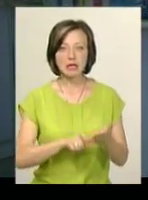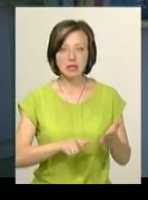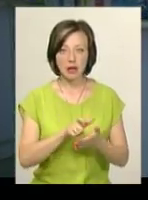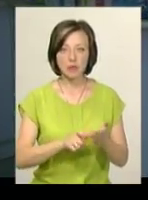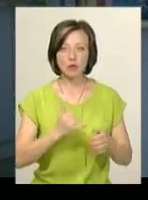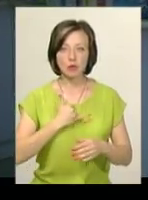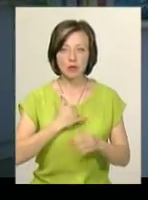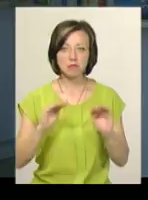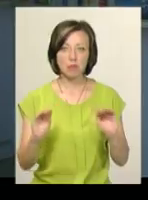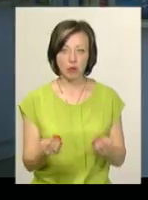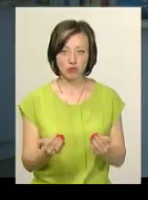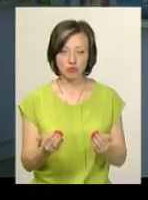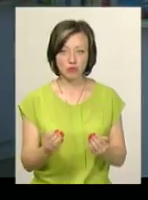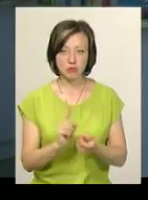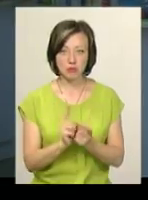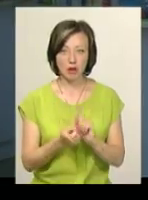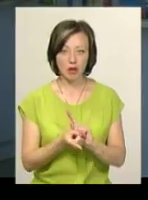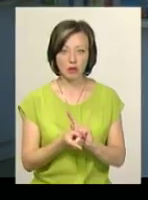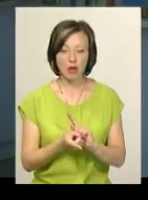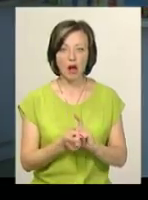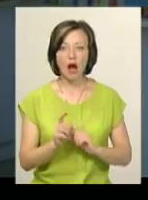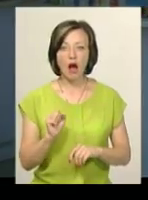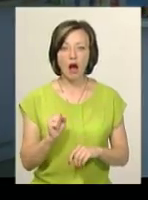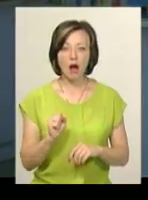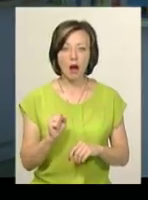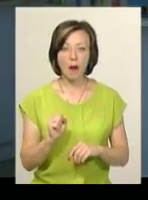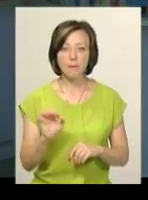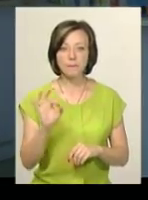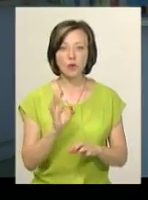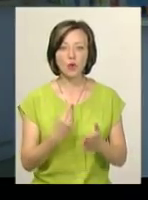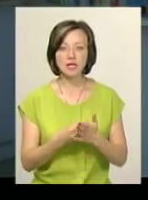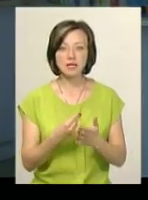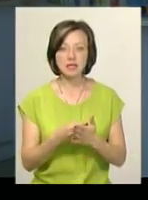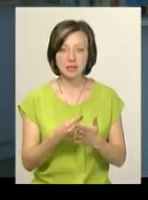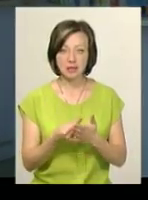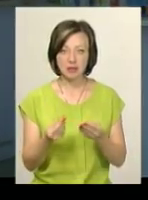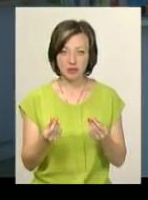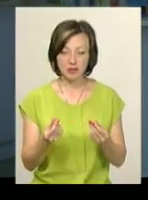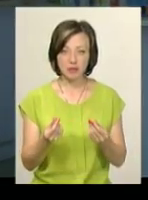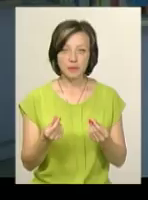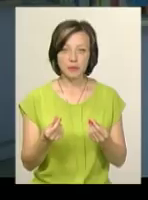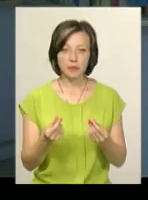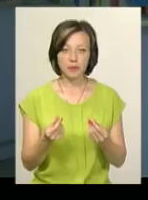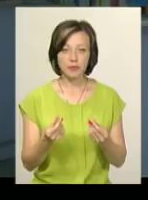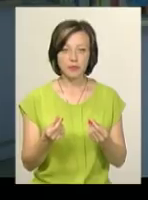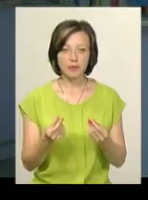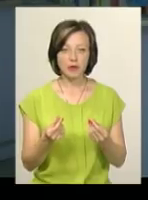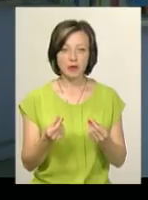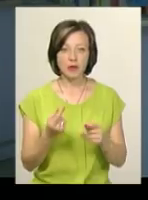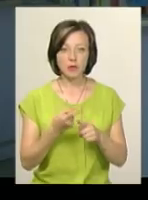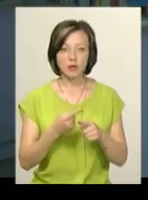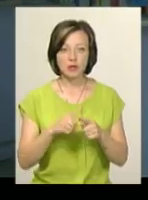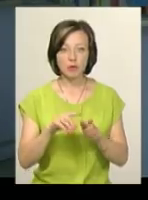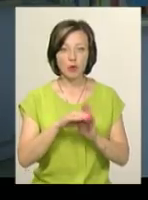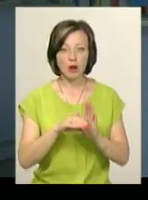нас поменшало. Що стосується цінового регулювання, то, власне, по цій